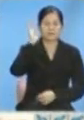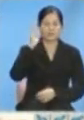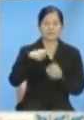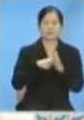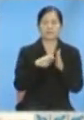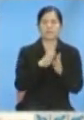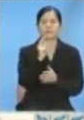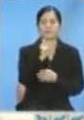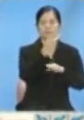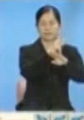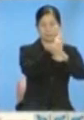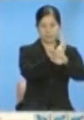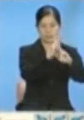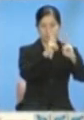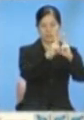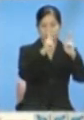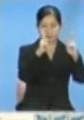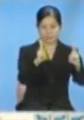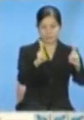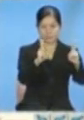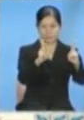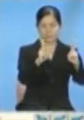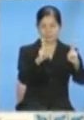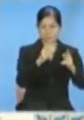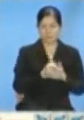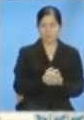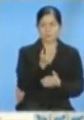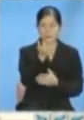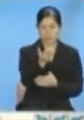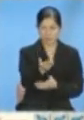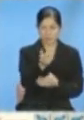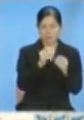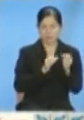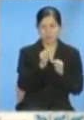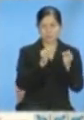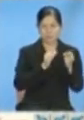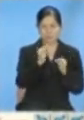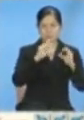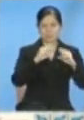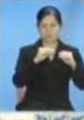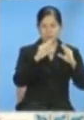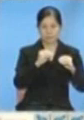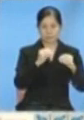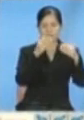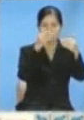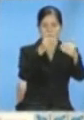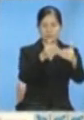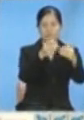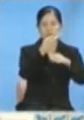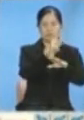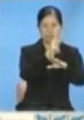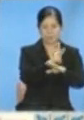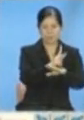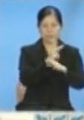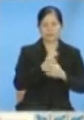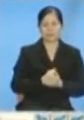ากท่านประธานกรรมาธิการได้ขอหารือที่ประชุมผ่านประธานสภาท่านก่อ